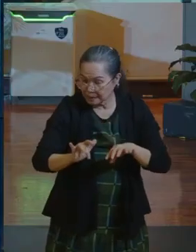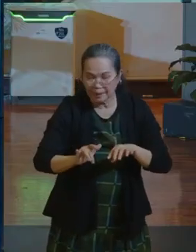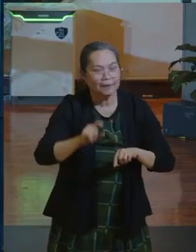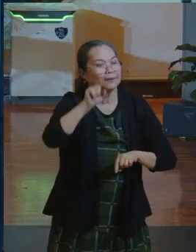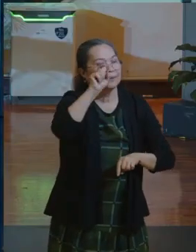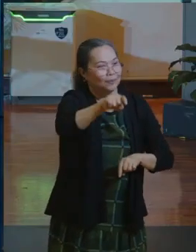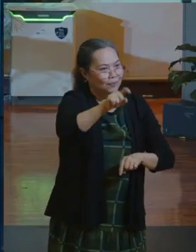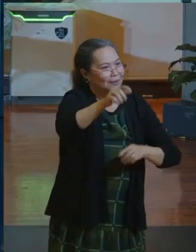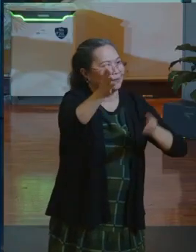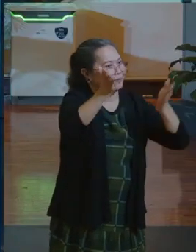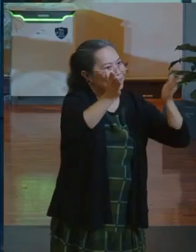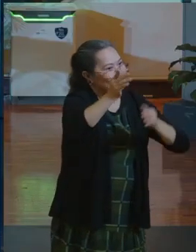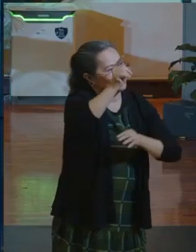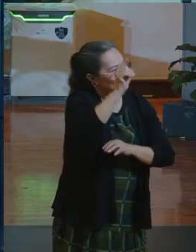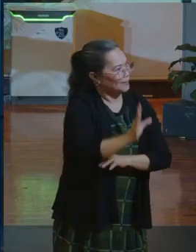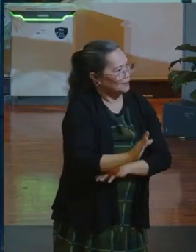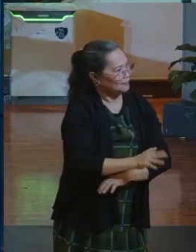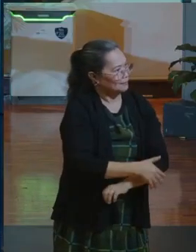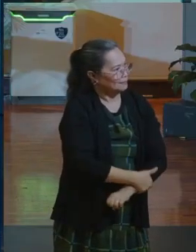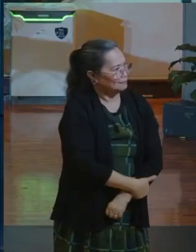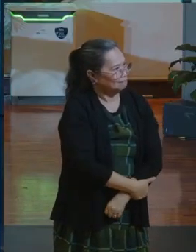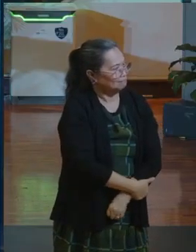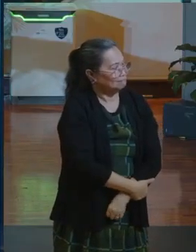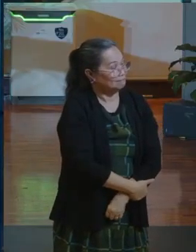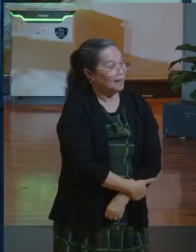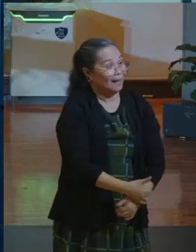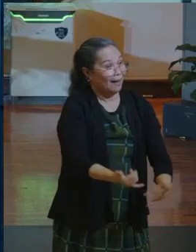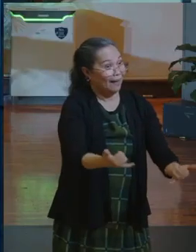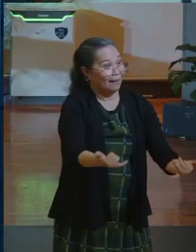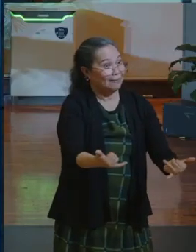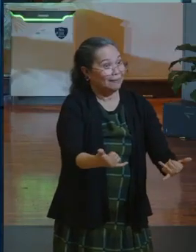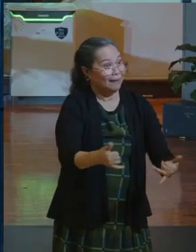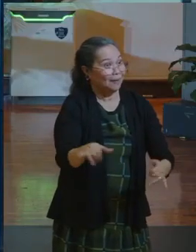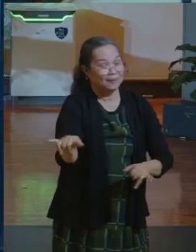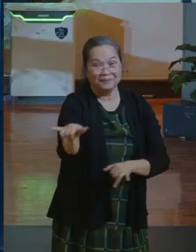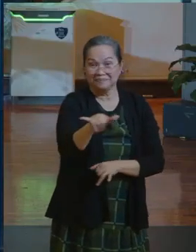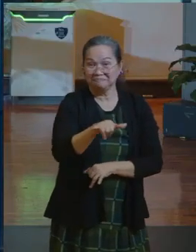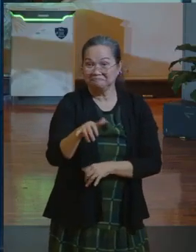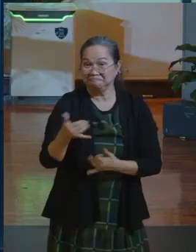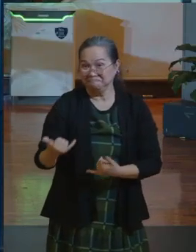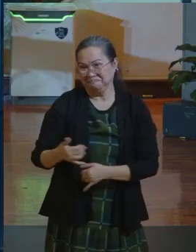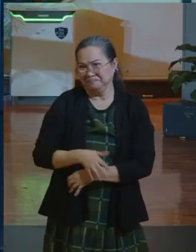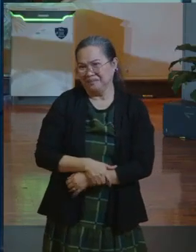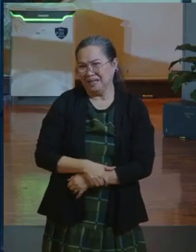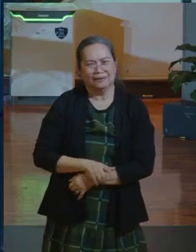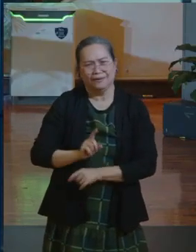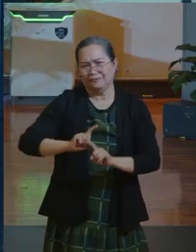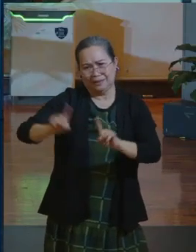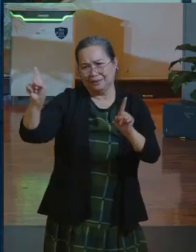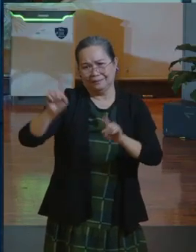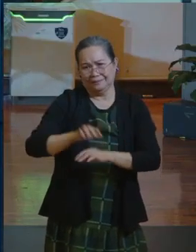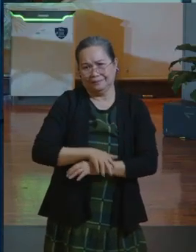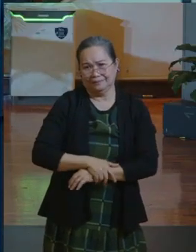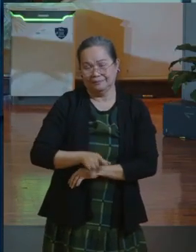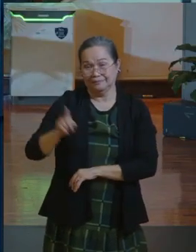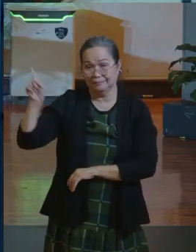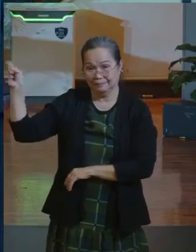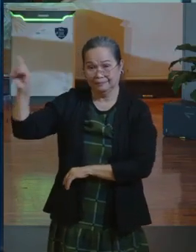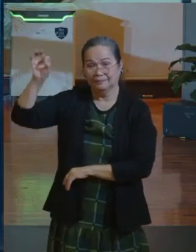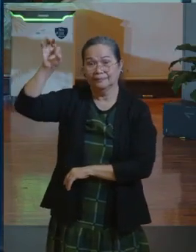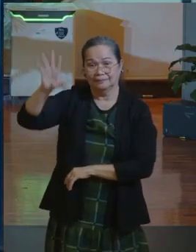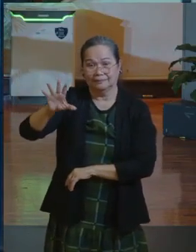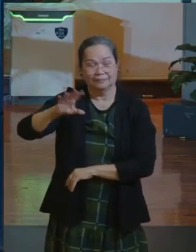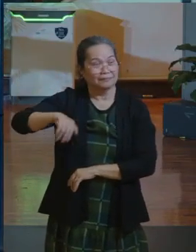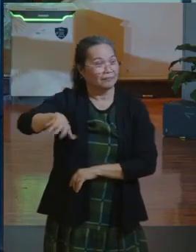Kailangan maglikod. Ngayon naman, hindi naman ganito, di ba? Kaya kami mga pasto, parang lahat